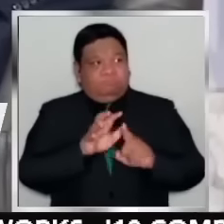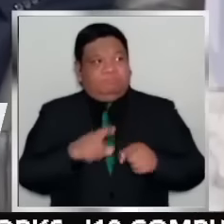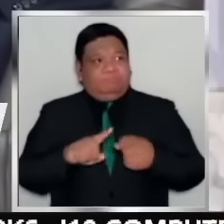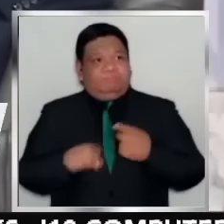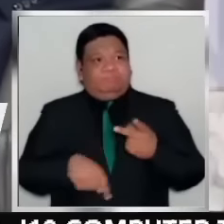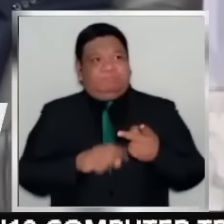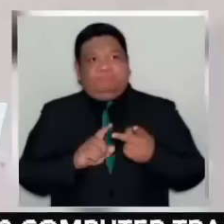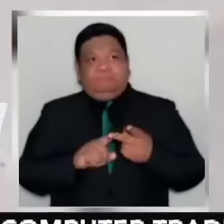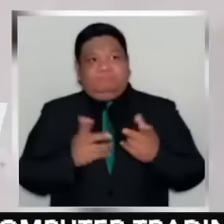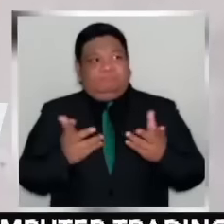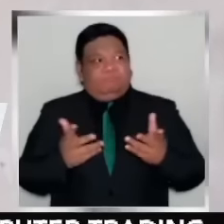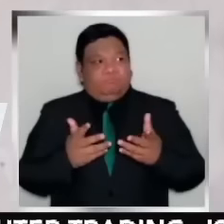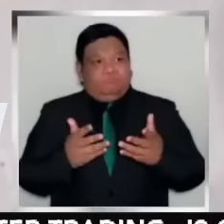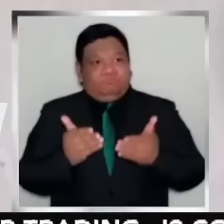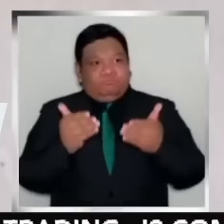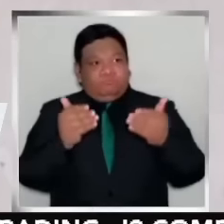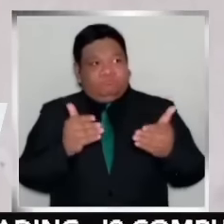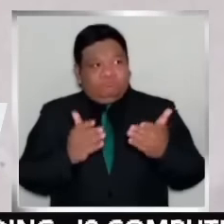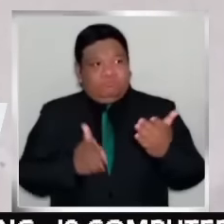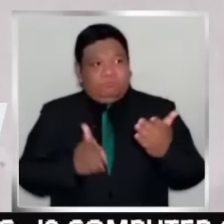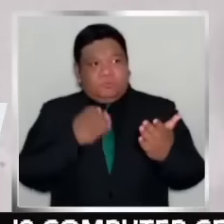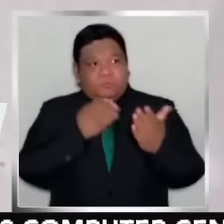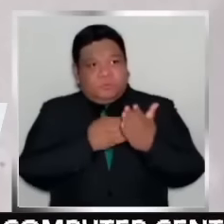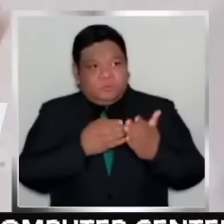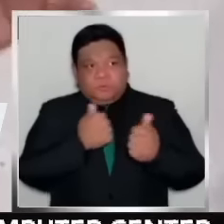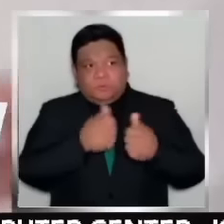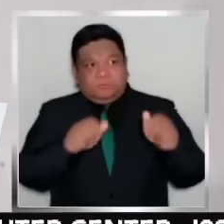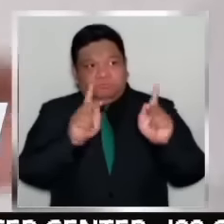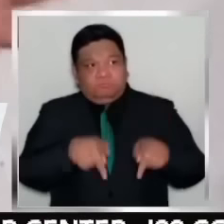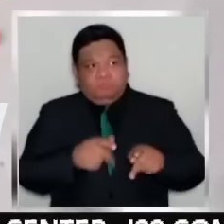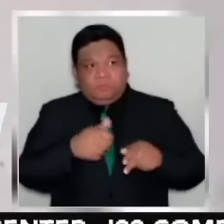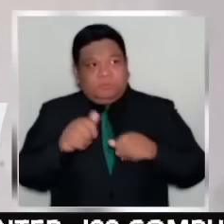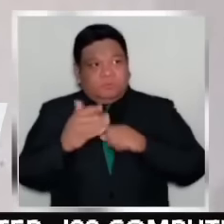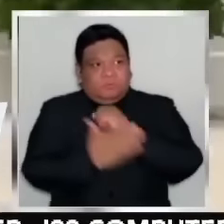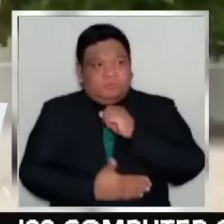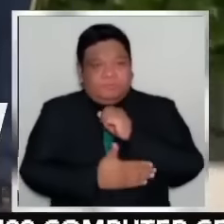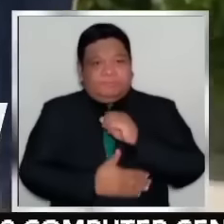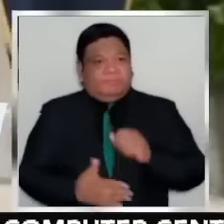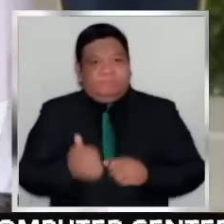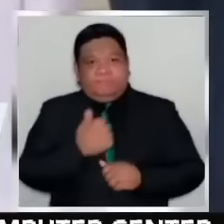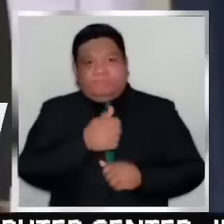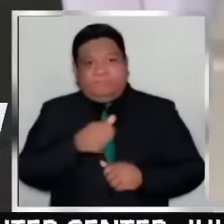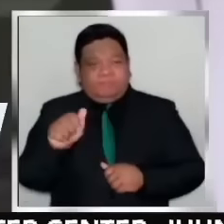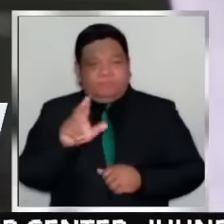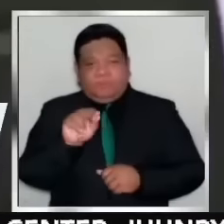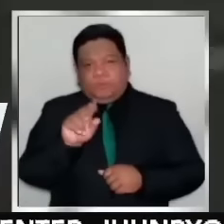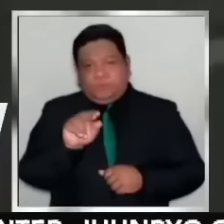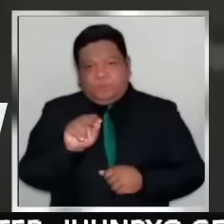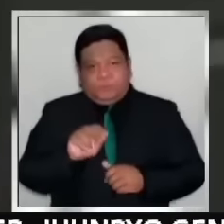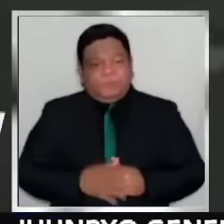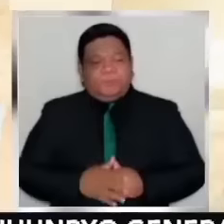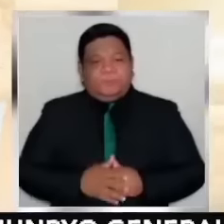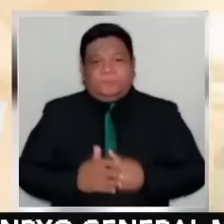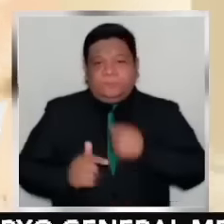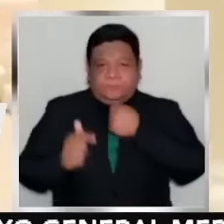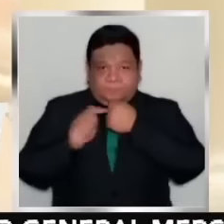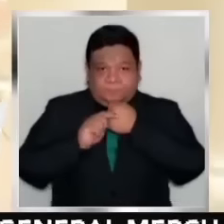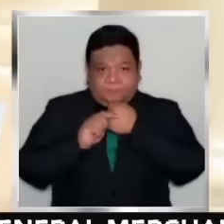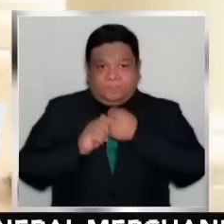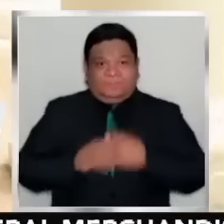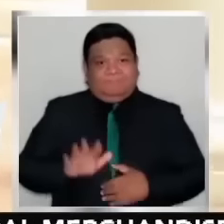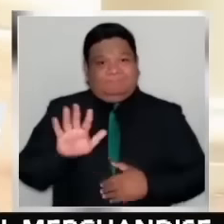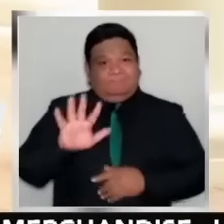move against anyone, any country, not China, not any country. Ang kanyang limang araw na working visit, magandang